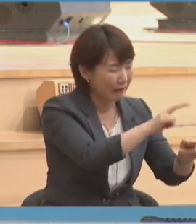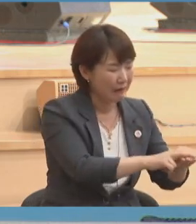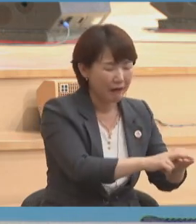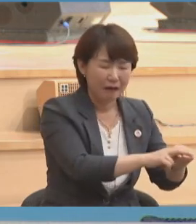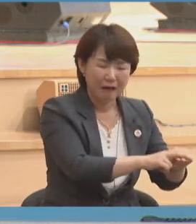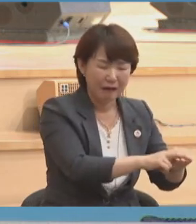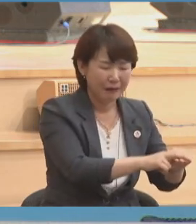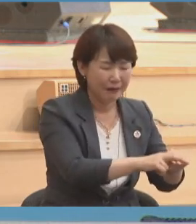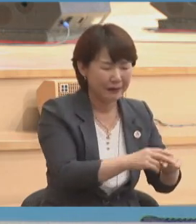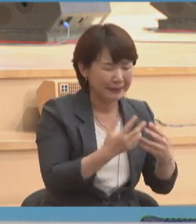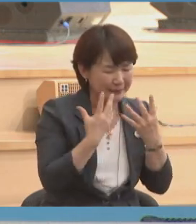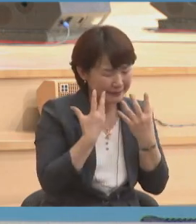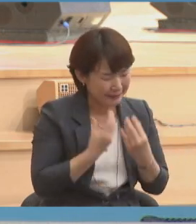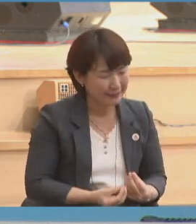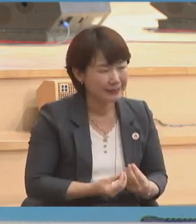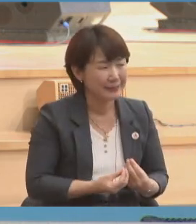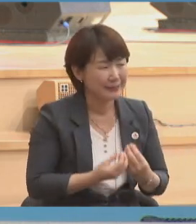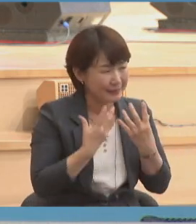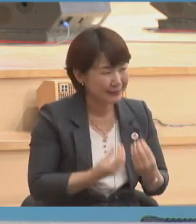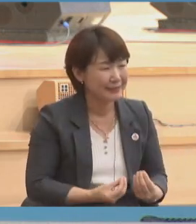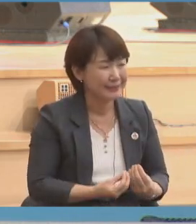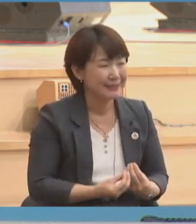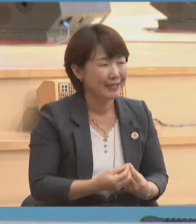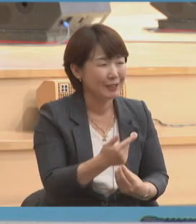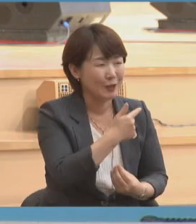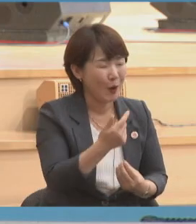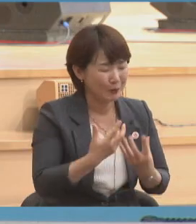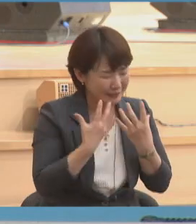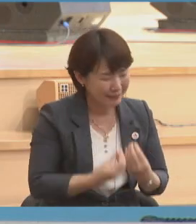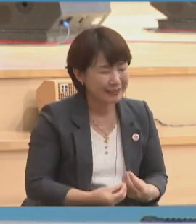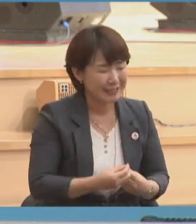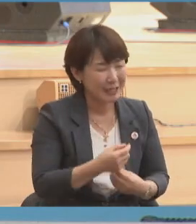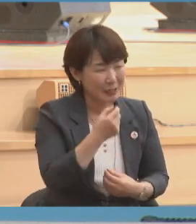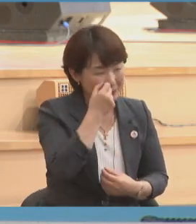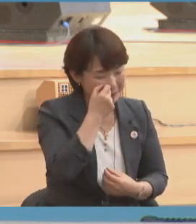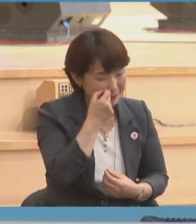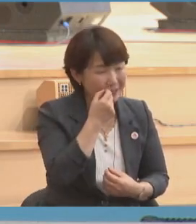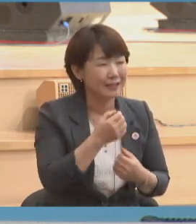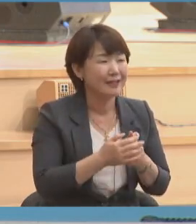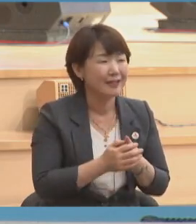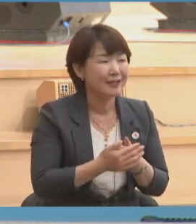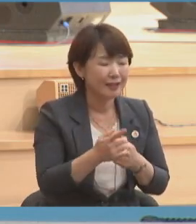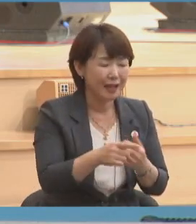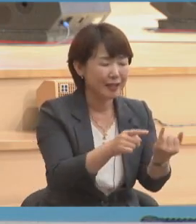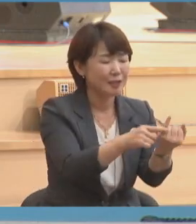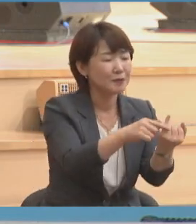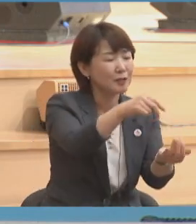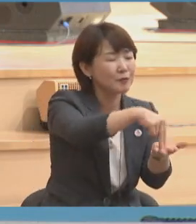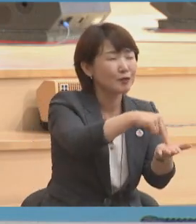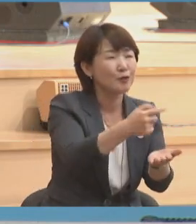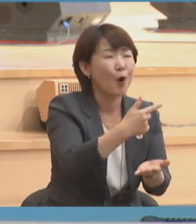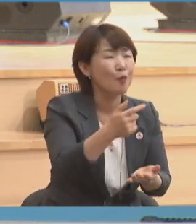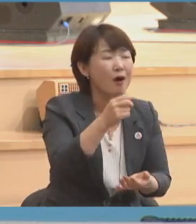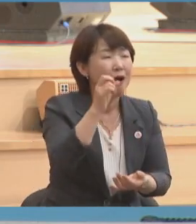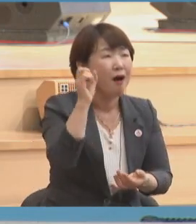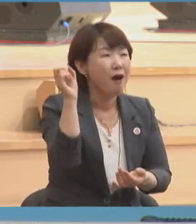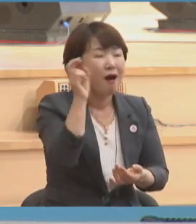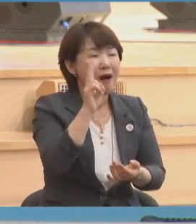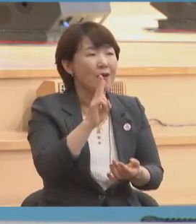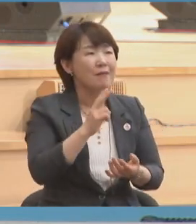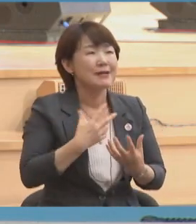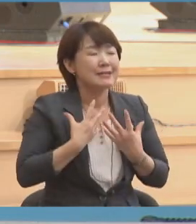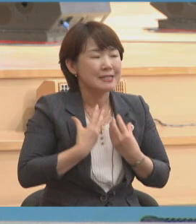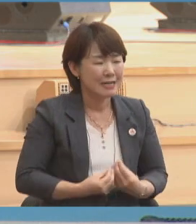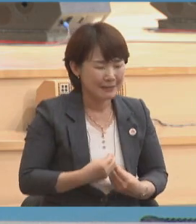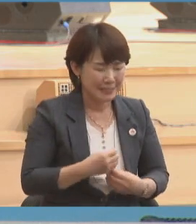청청평역처럼 그렇게 느껴졌대요. 그게 무슨 청청평역이야, 그렇게 느끼는 사람도 있겠지만 하여튼 이분에겐 그랬어요. 너무너무 막